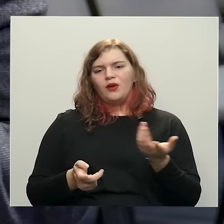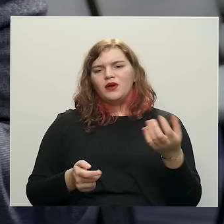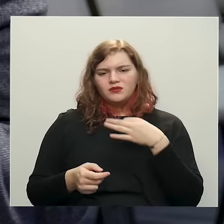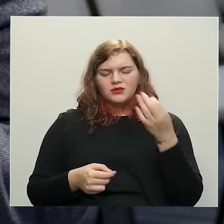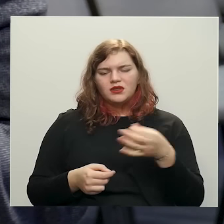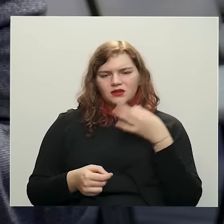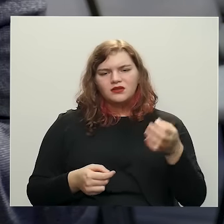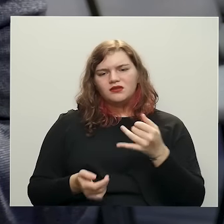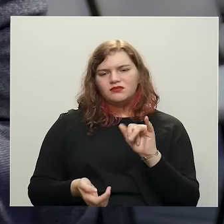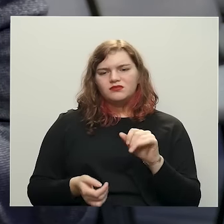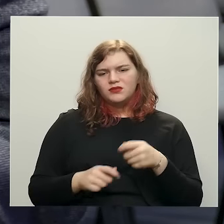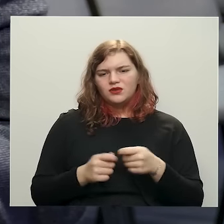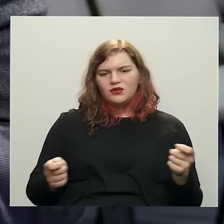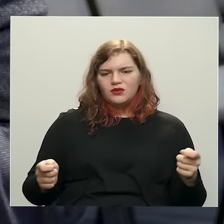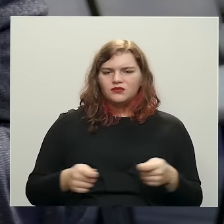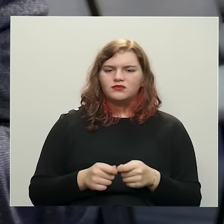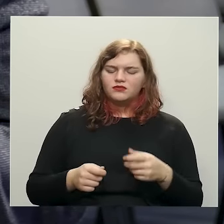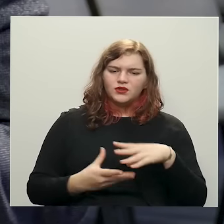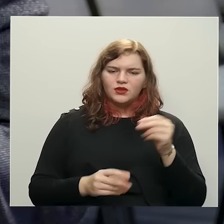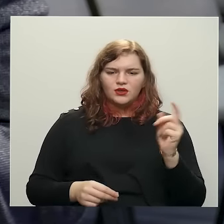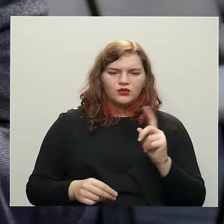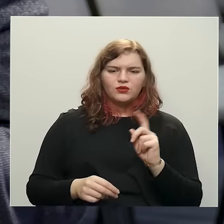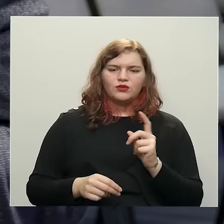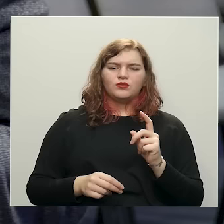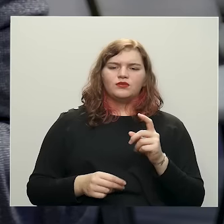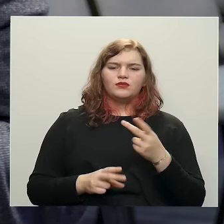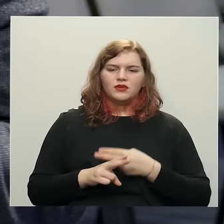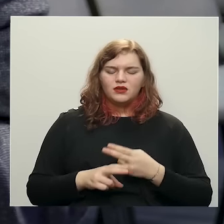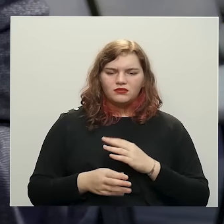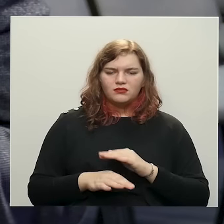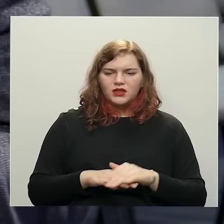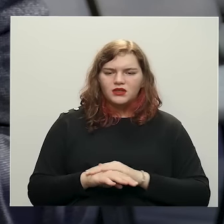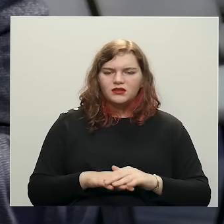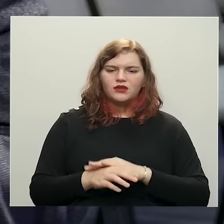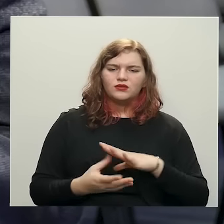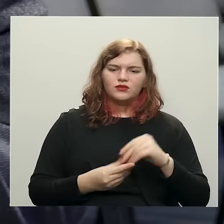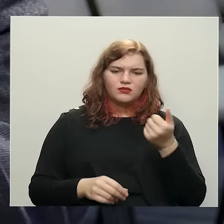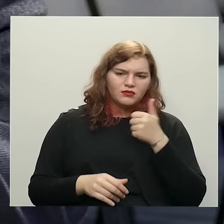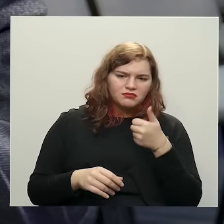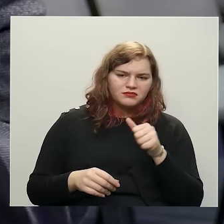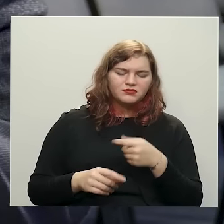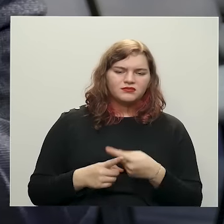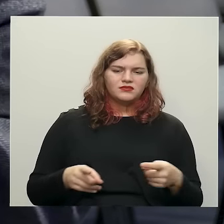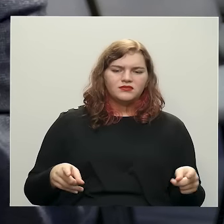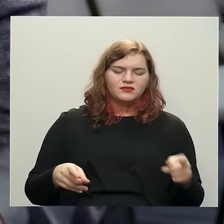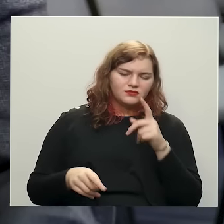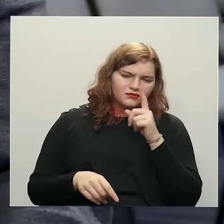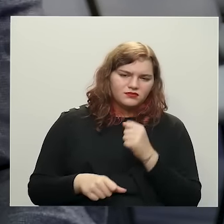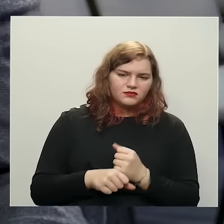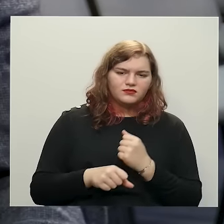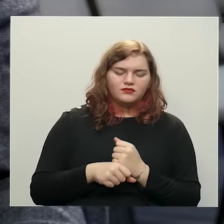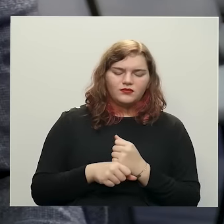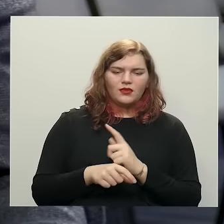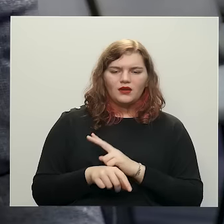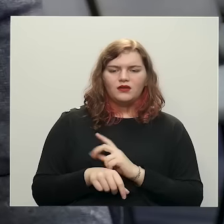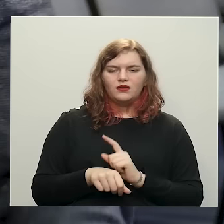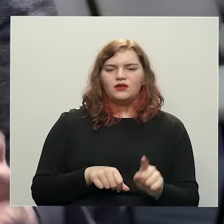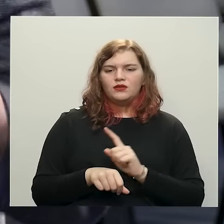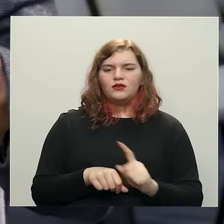îl identifica. Duc din iertare, duc de băutură și așa mai departe. Lucrurile care, cu